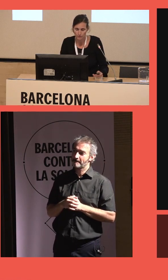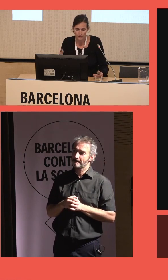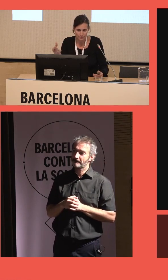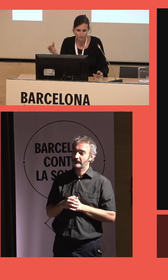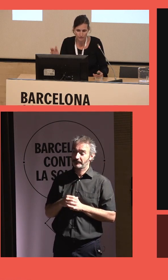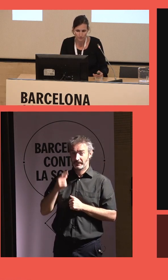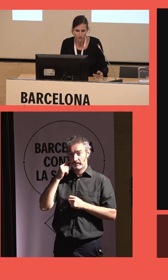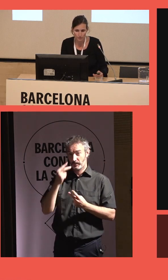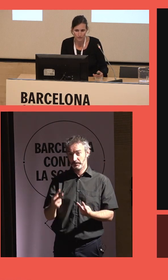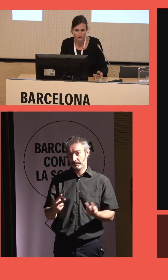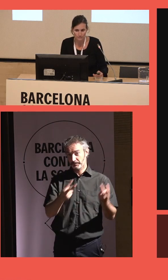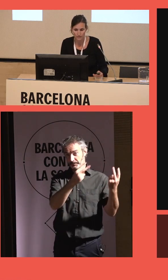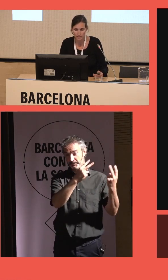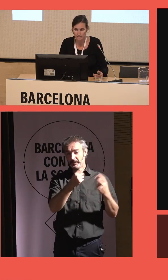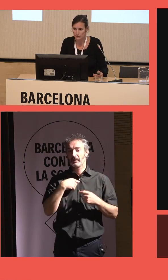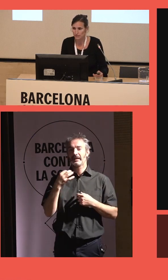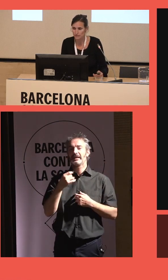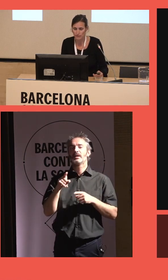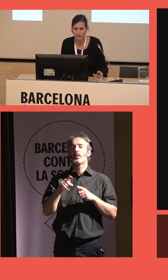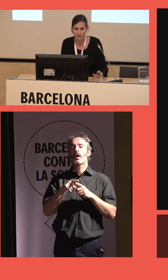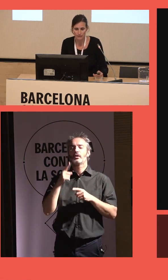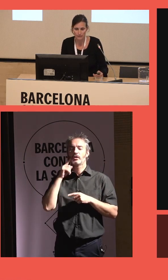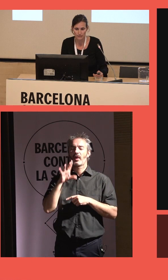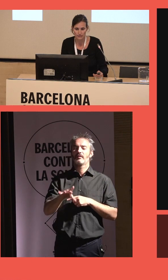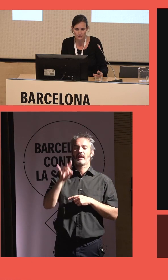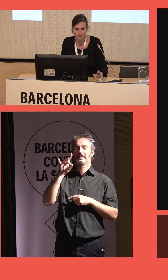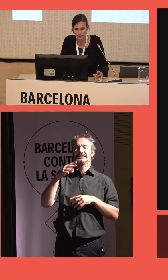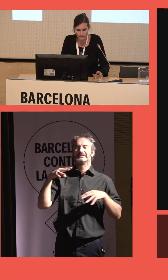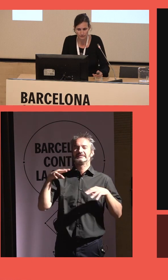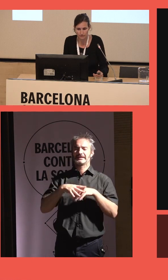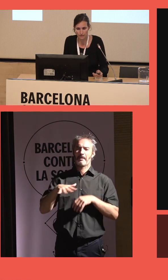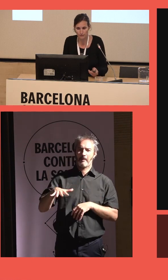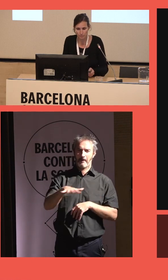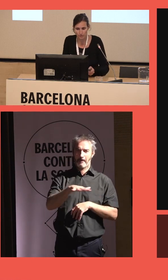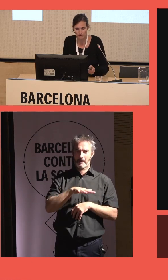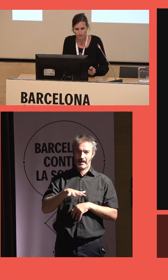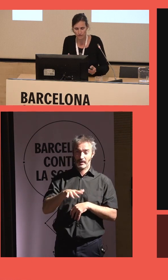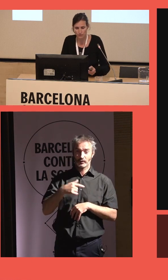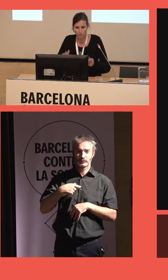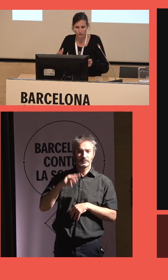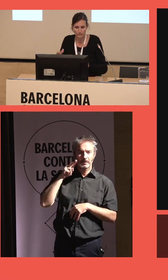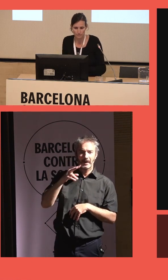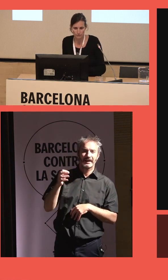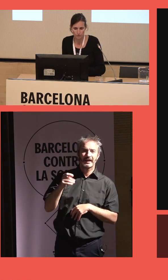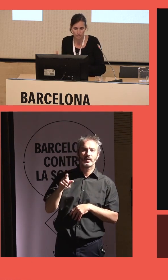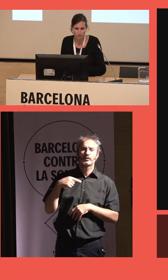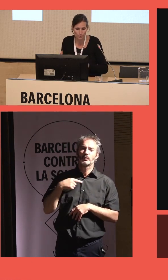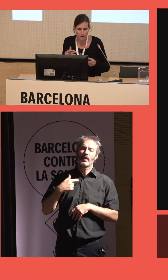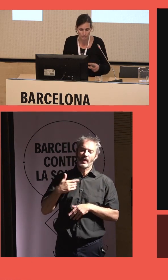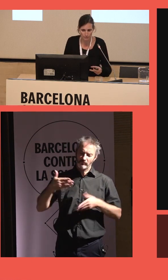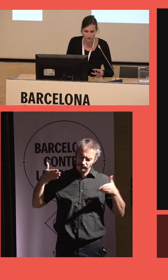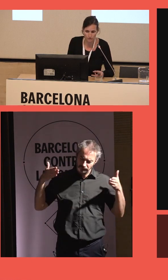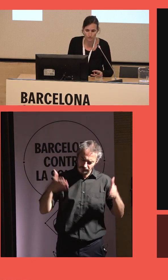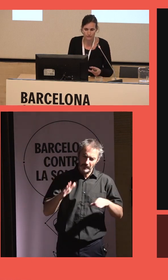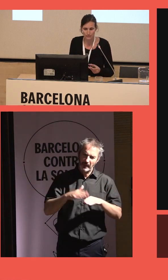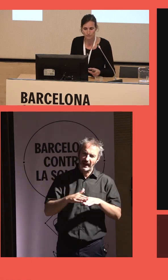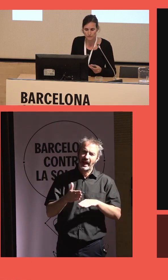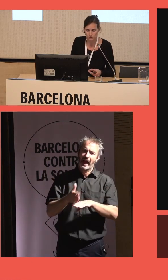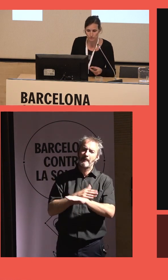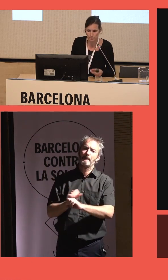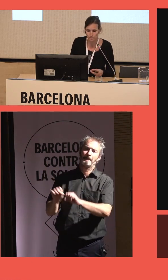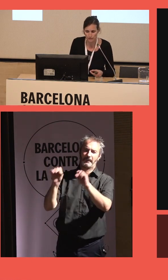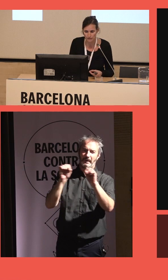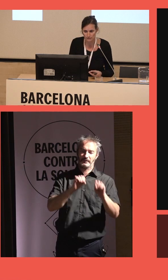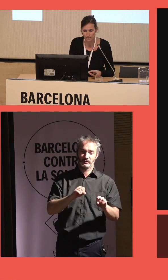aquí veieu un exemple de com identifiquem aquesta xarxa de barri i gràcies a aquesta xarxa de barri podem fer una intervenció molt bona en la prevenció que ens